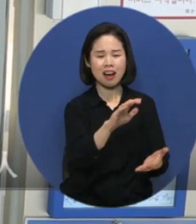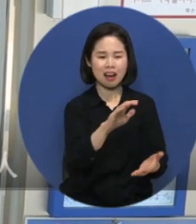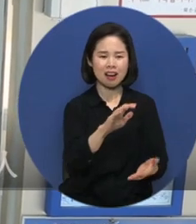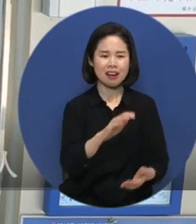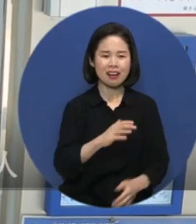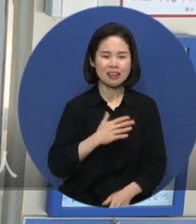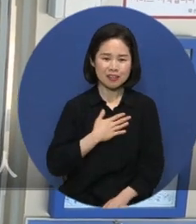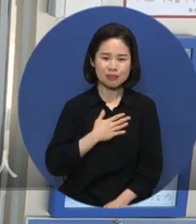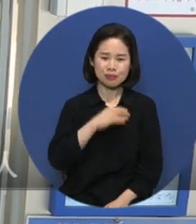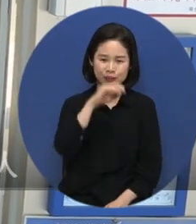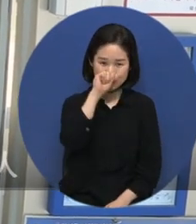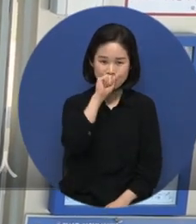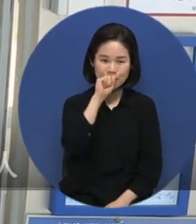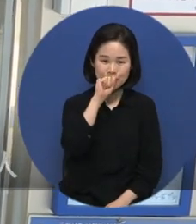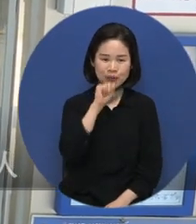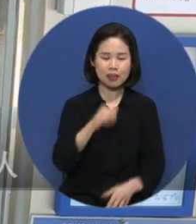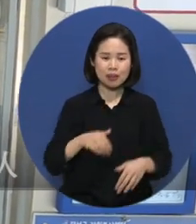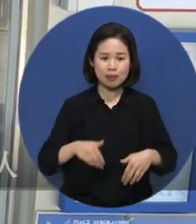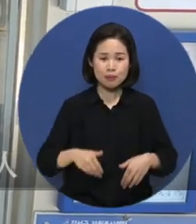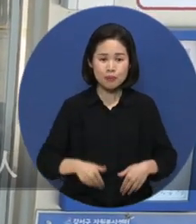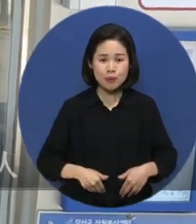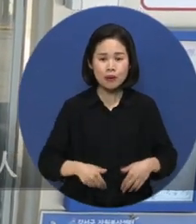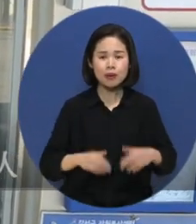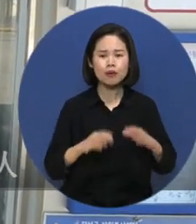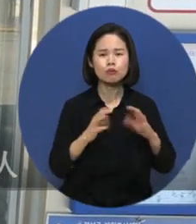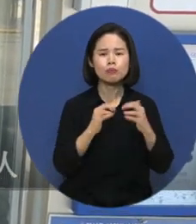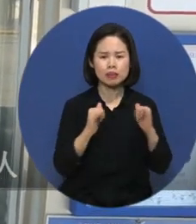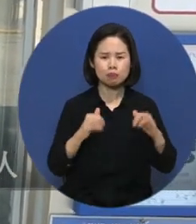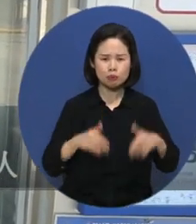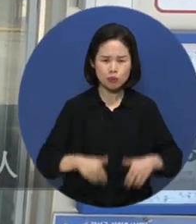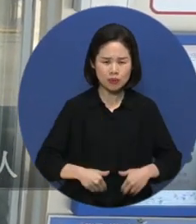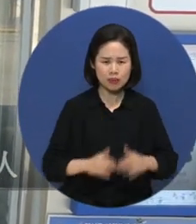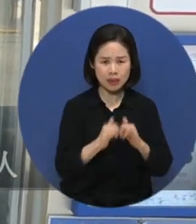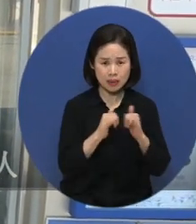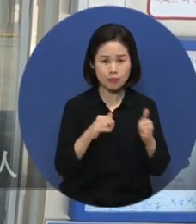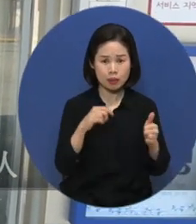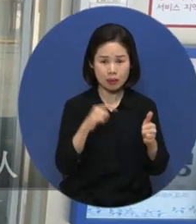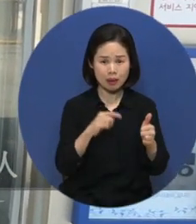좀 기분도 좋고 일단은 필요하신 분들한테 우리 국민들한테